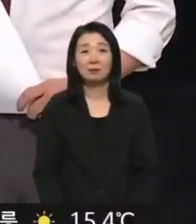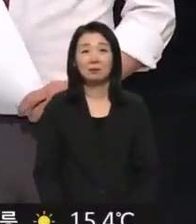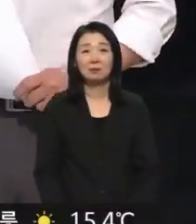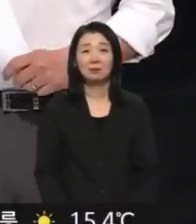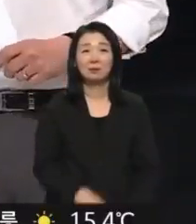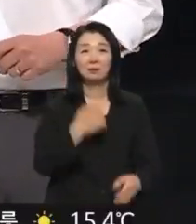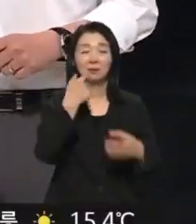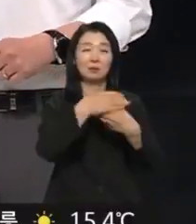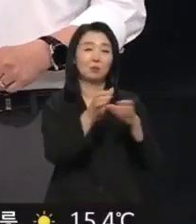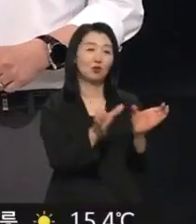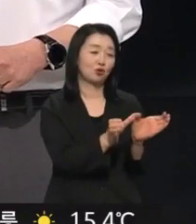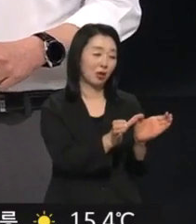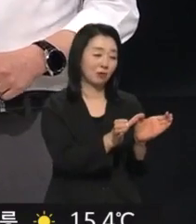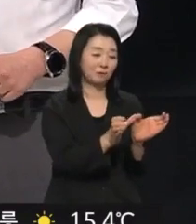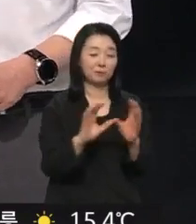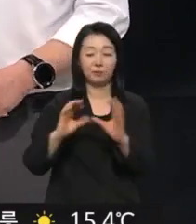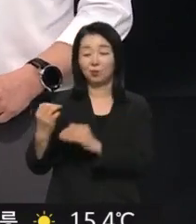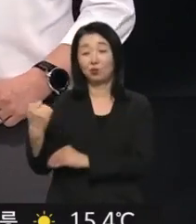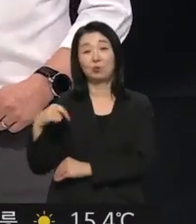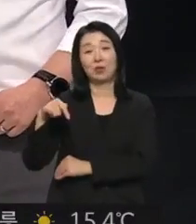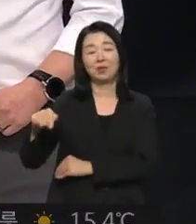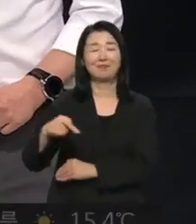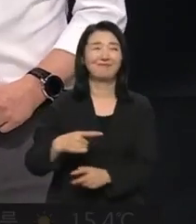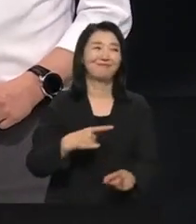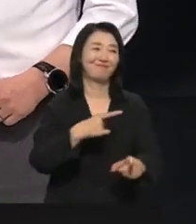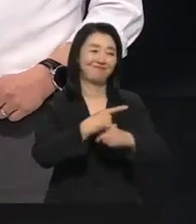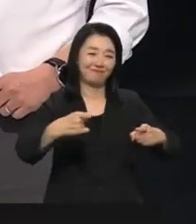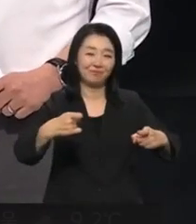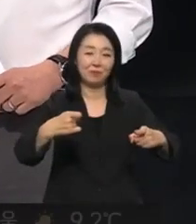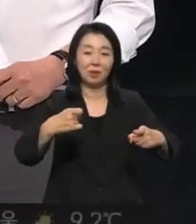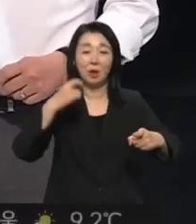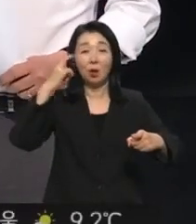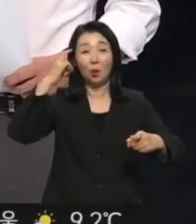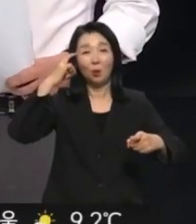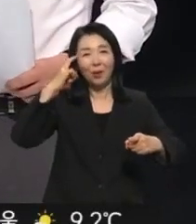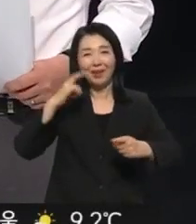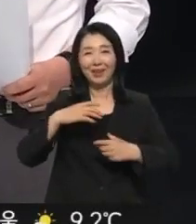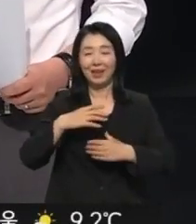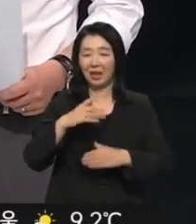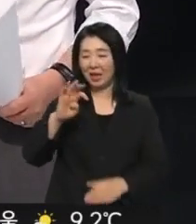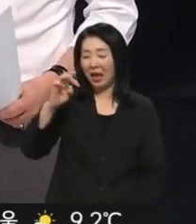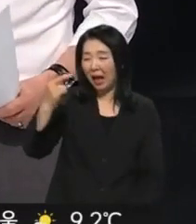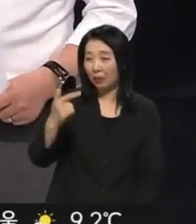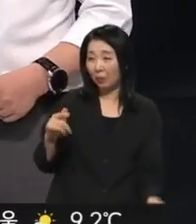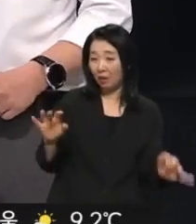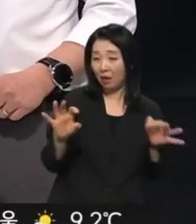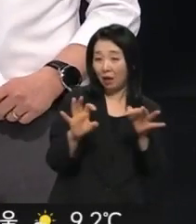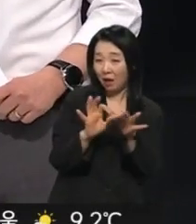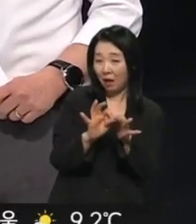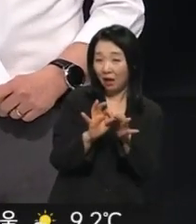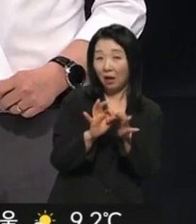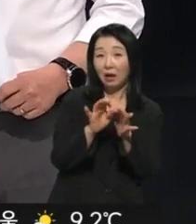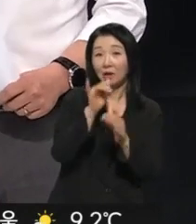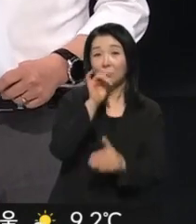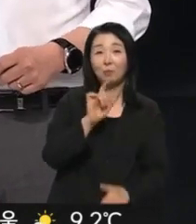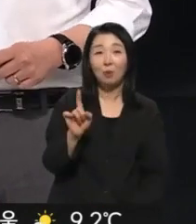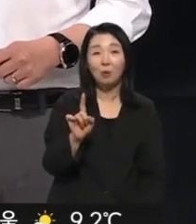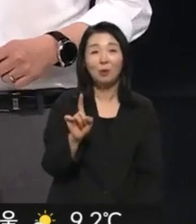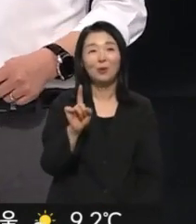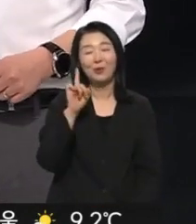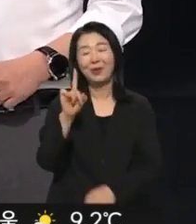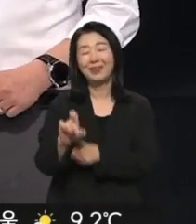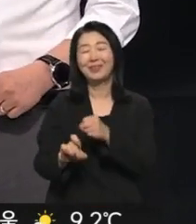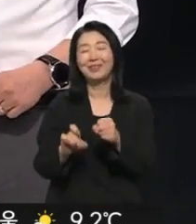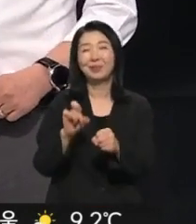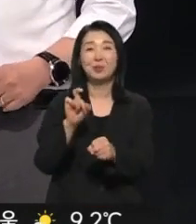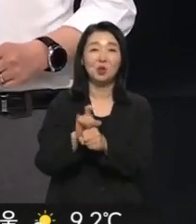민주당, 국민의힘의 주적이죠. 안 후보를 과연 동지로 보고 있는 건가 싶은데요. 11년 정치